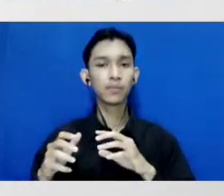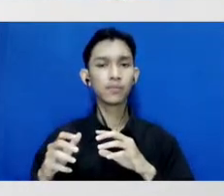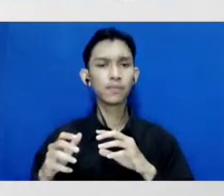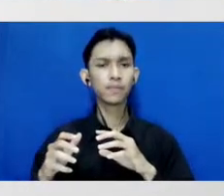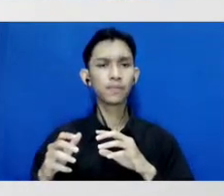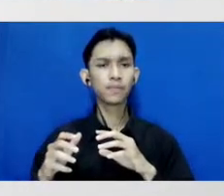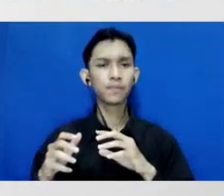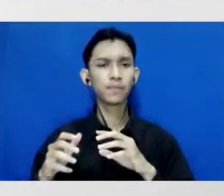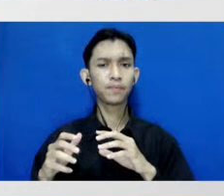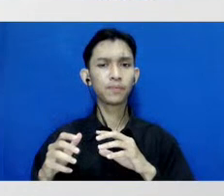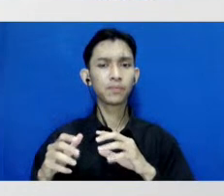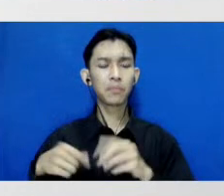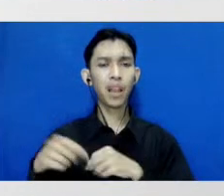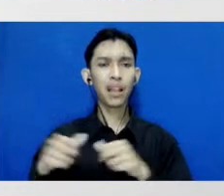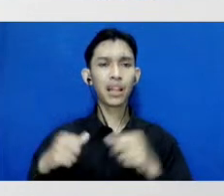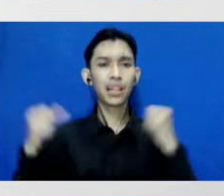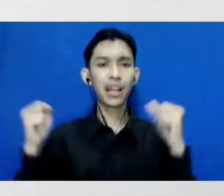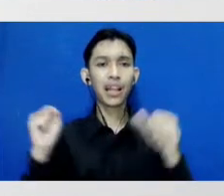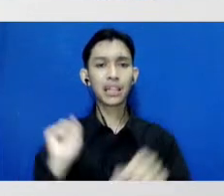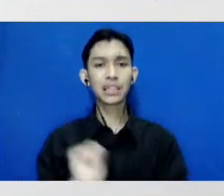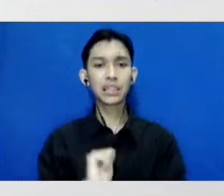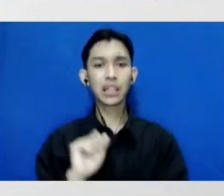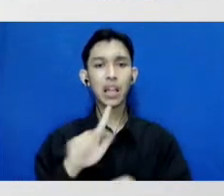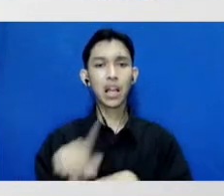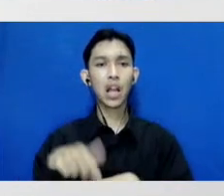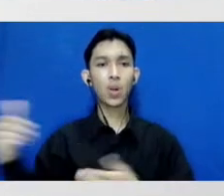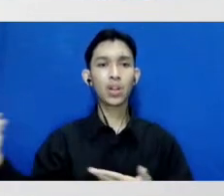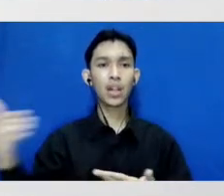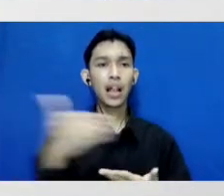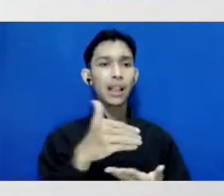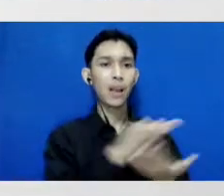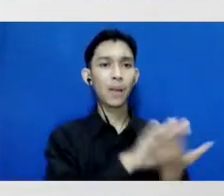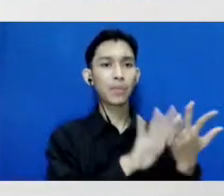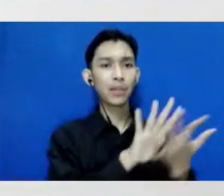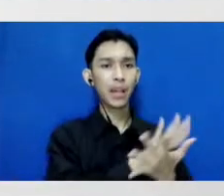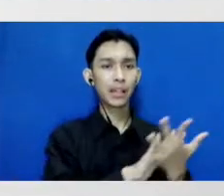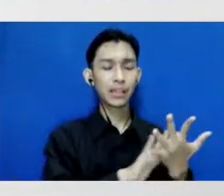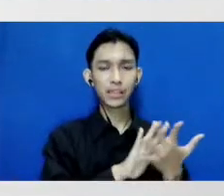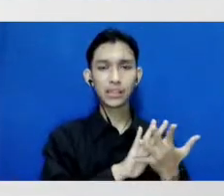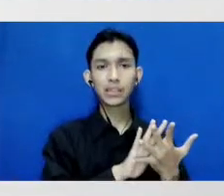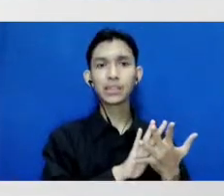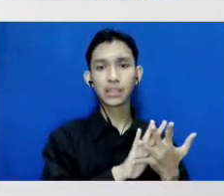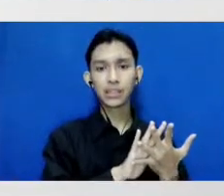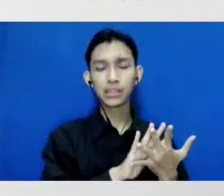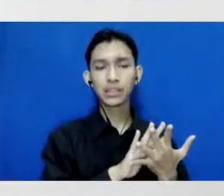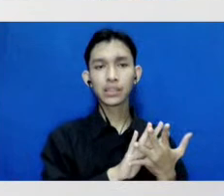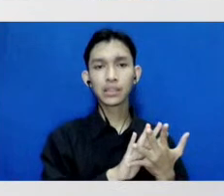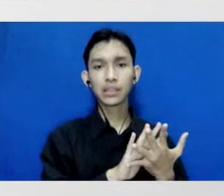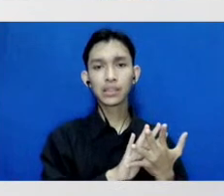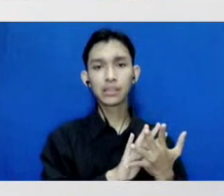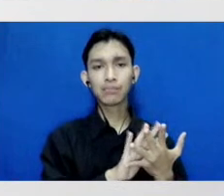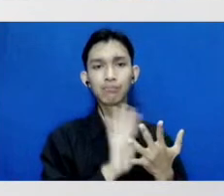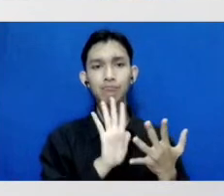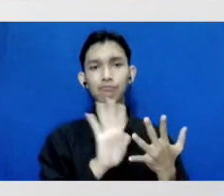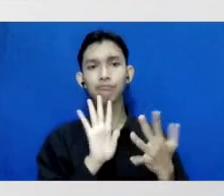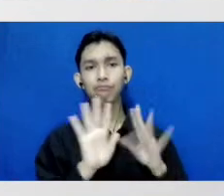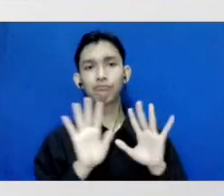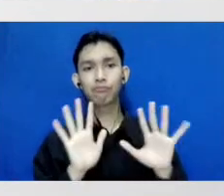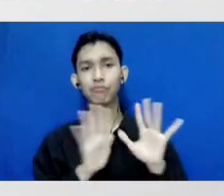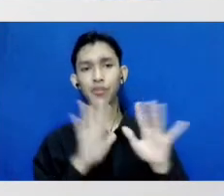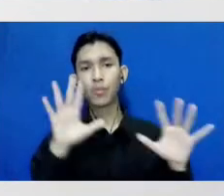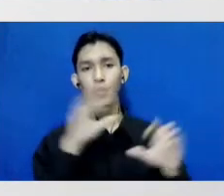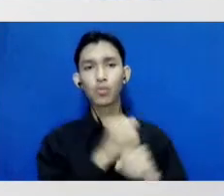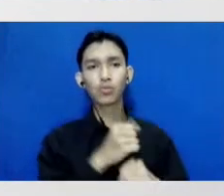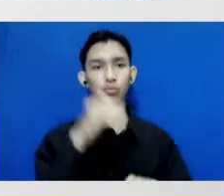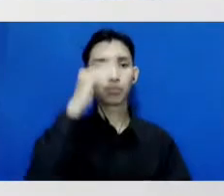pasar tenaga kerja, jika misalnya datanya bias hanya banyak mengacu pada pria